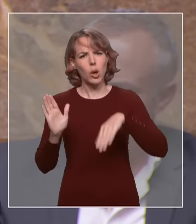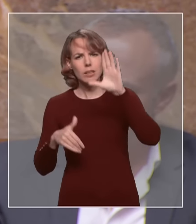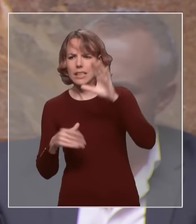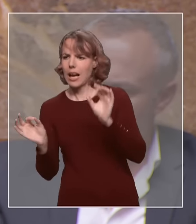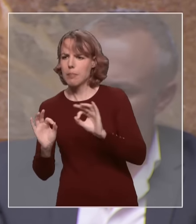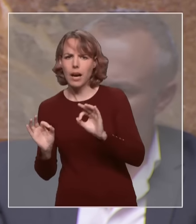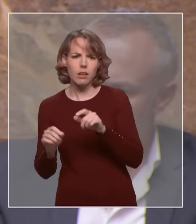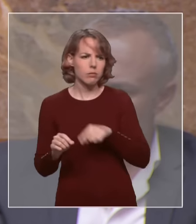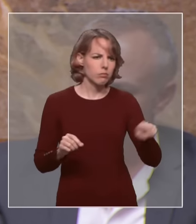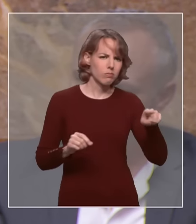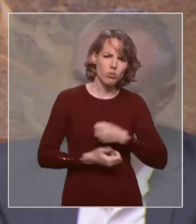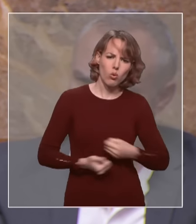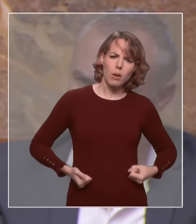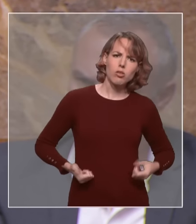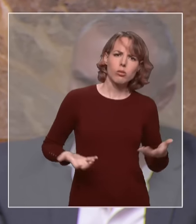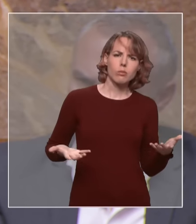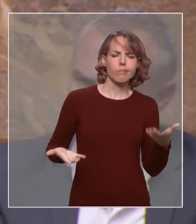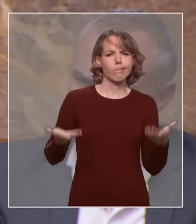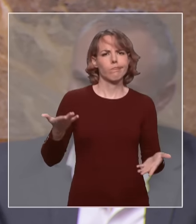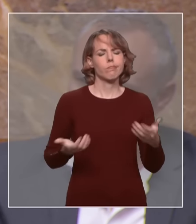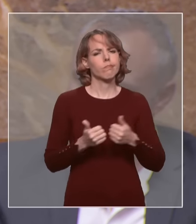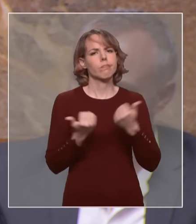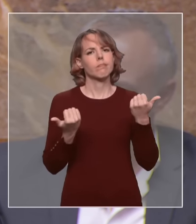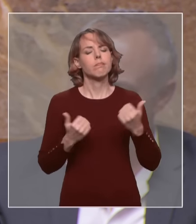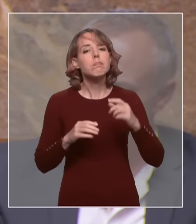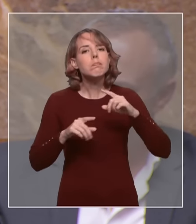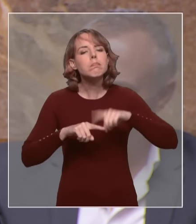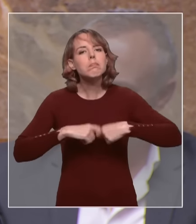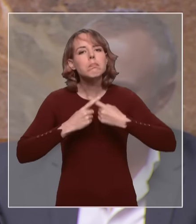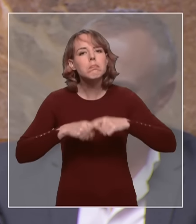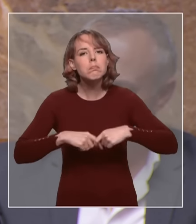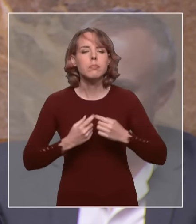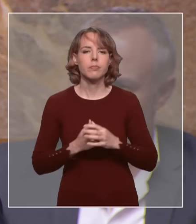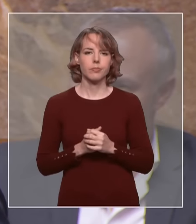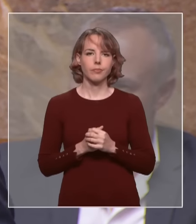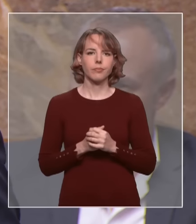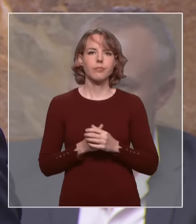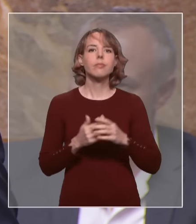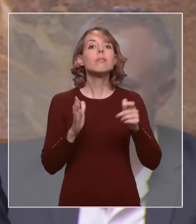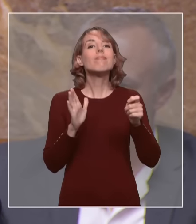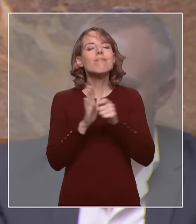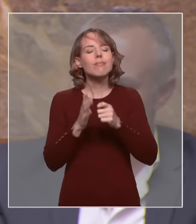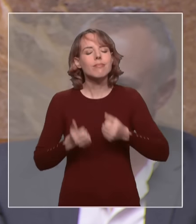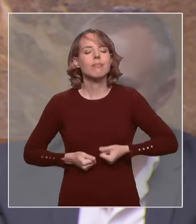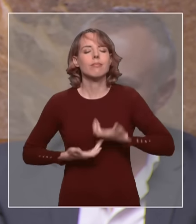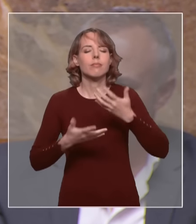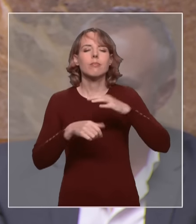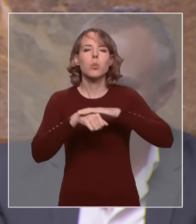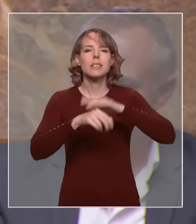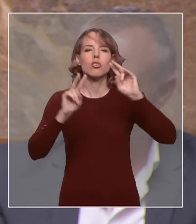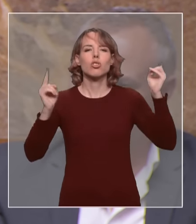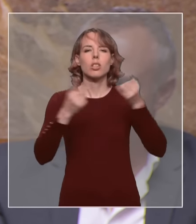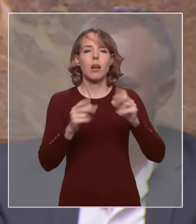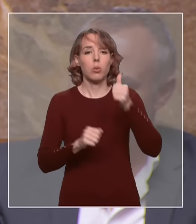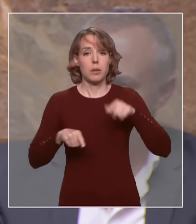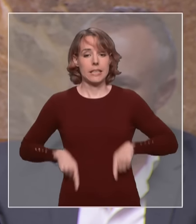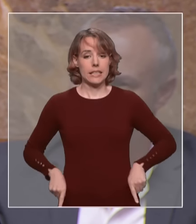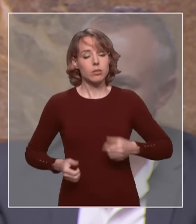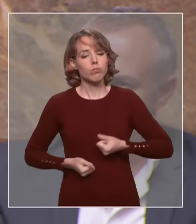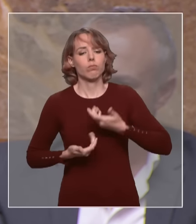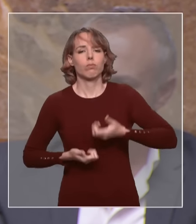dure. Lors de son discours de politique générale, le Premier ministre a exprimé sa conviction sur le sujet, celle d'une capacité des